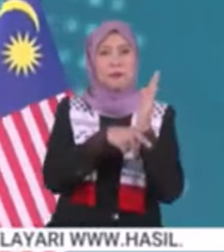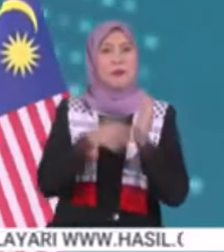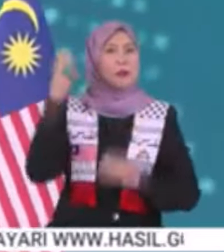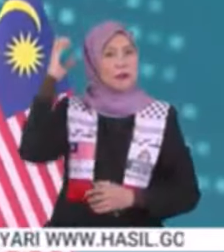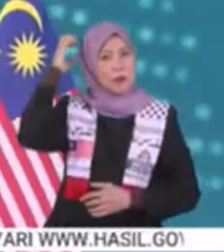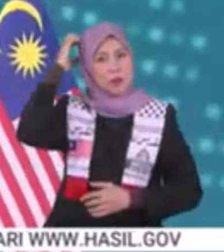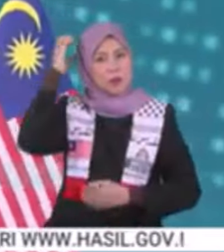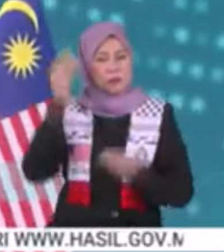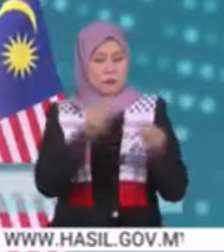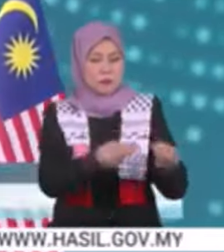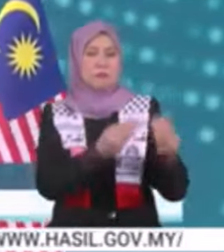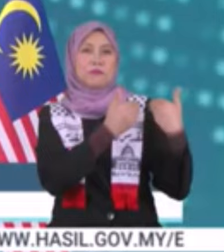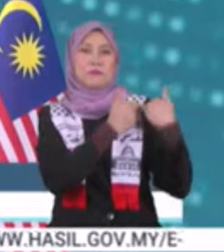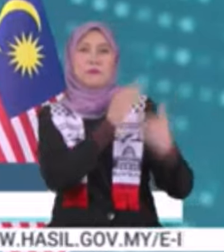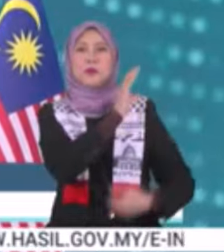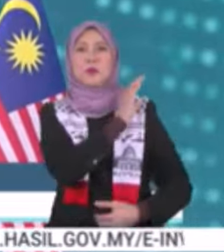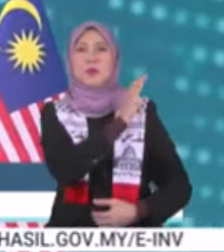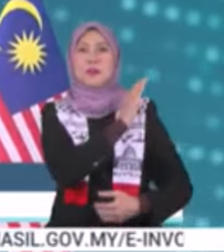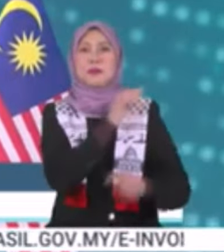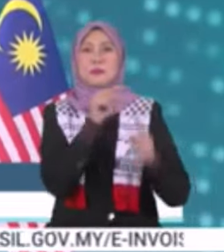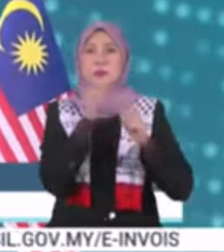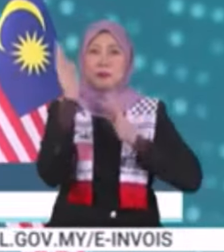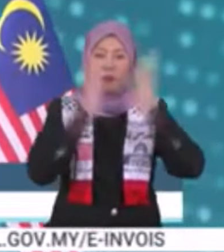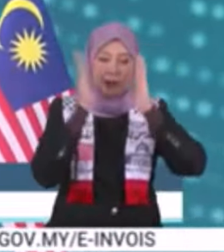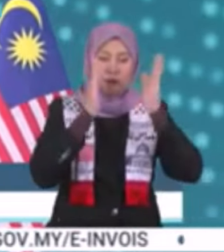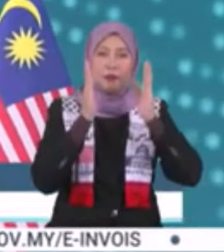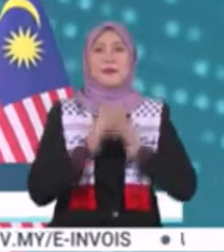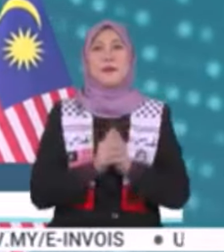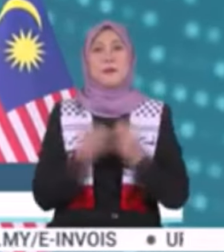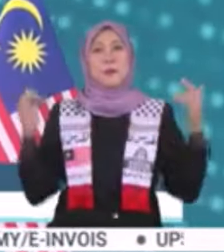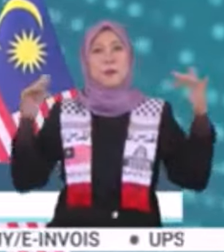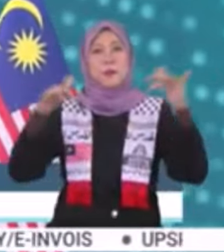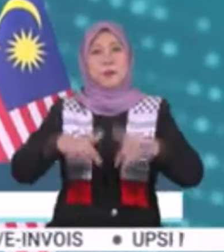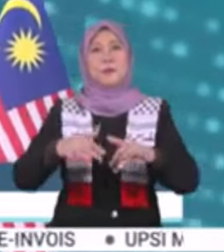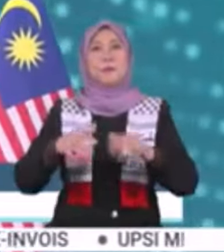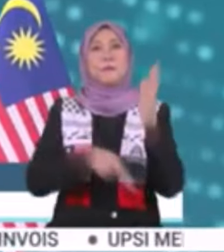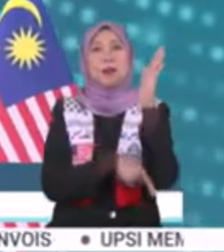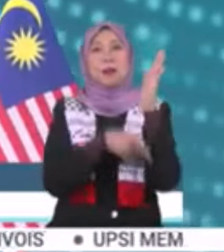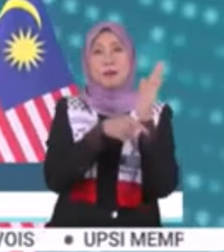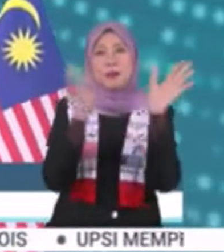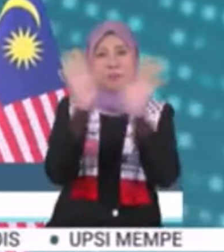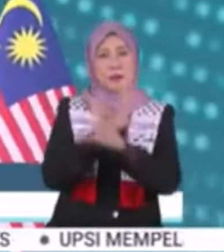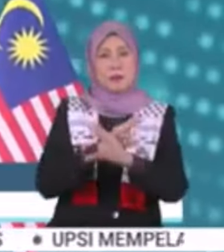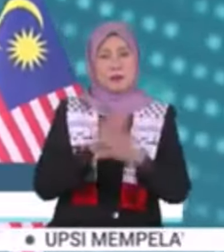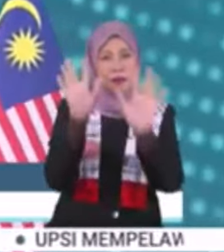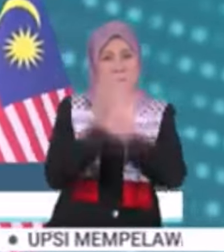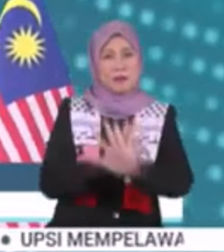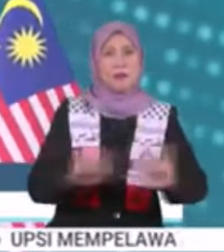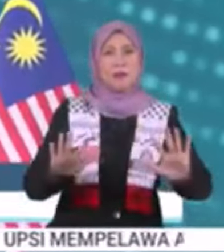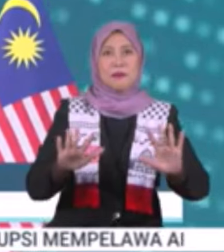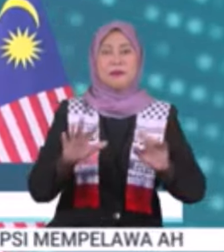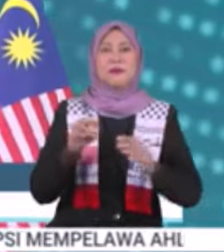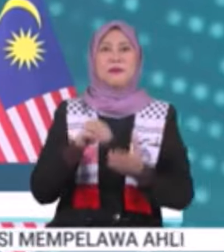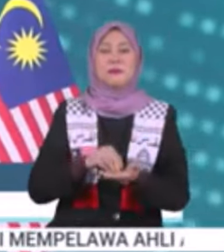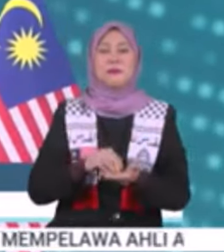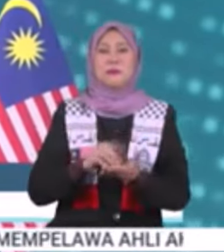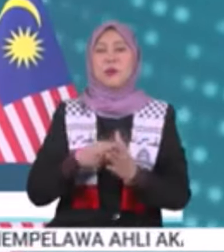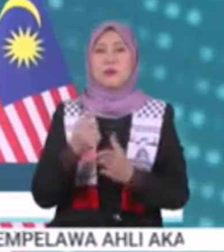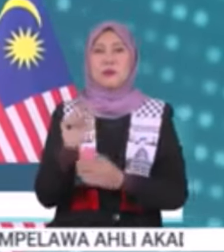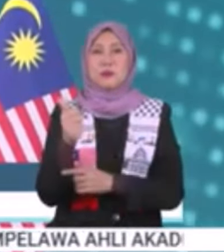akan menyerahkan jawatan pengerusi badan itu kepada Malaysia pada Perhimpunan Antara Parlimen ASEAN yang berlangsung di Vientiane Oktober